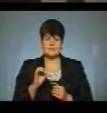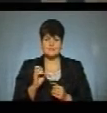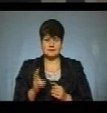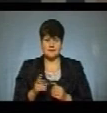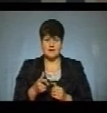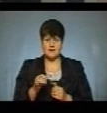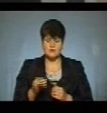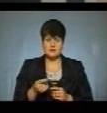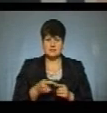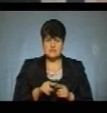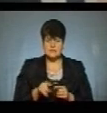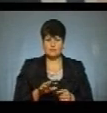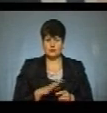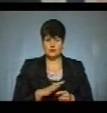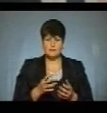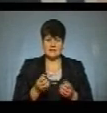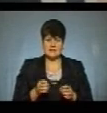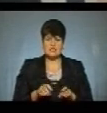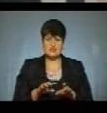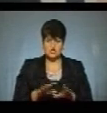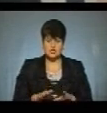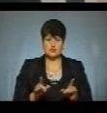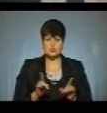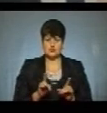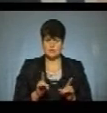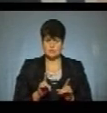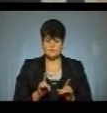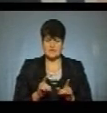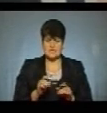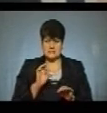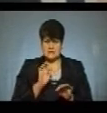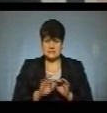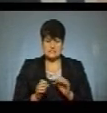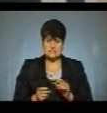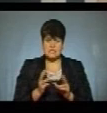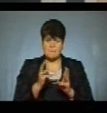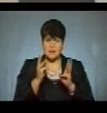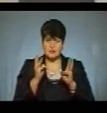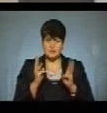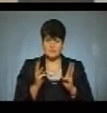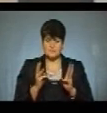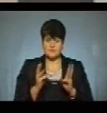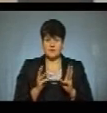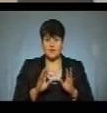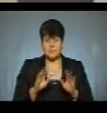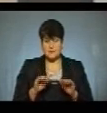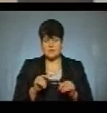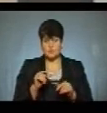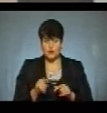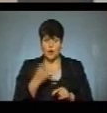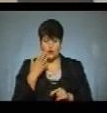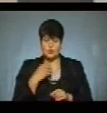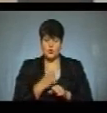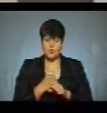газопроводі. Через то було прийнято рішення, щоб запалити таку газову свічку. Після того, коли роботи